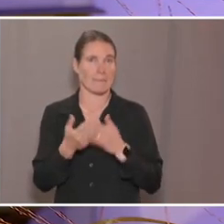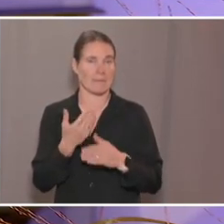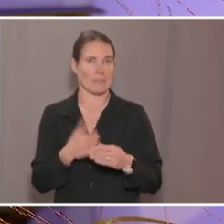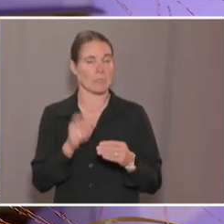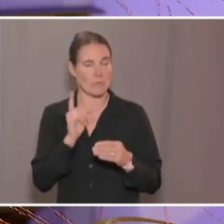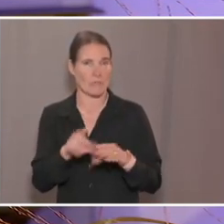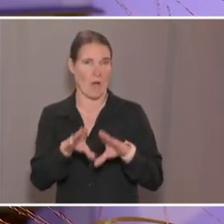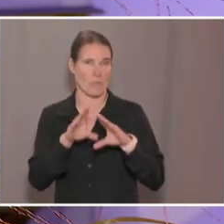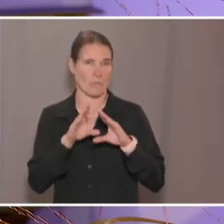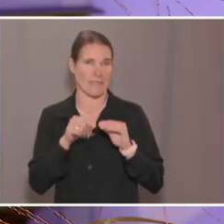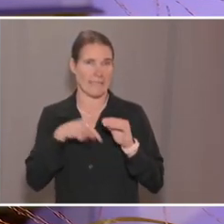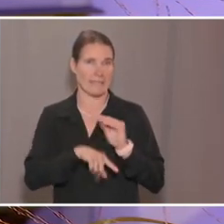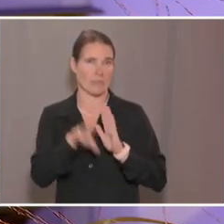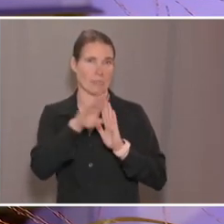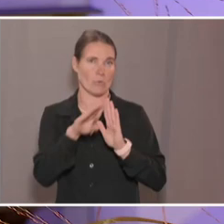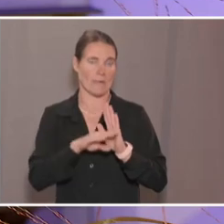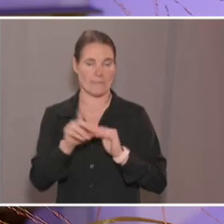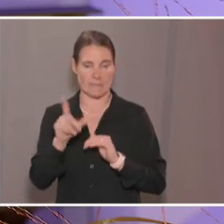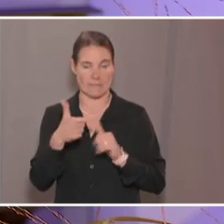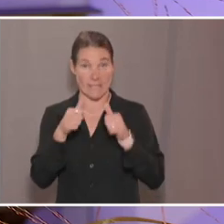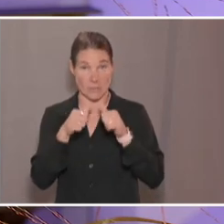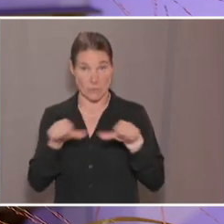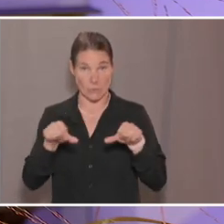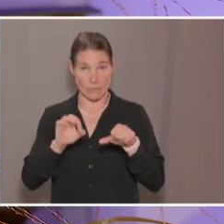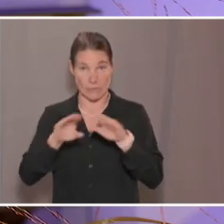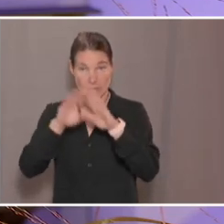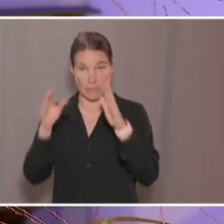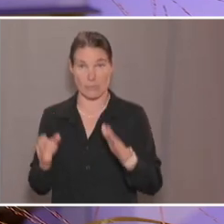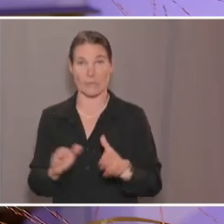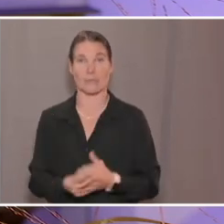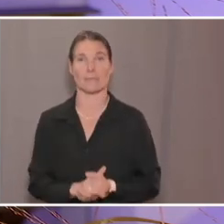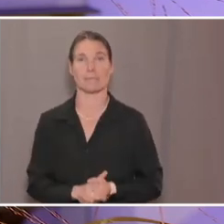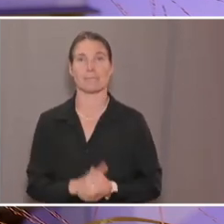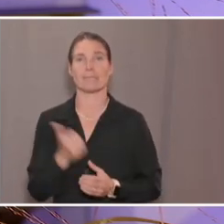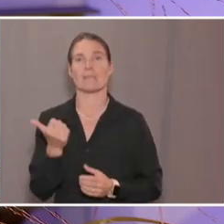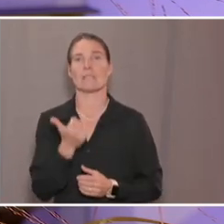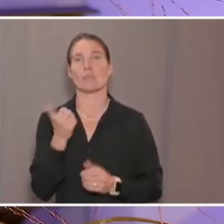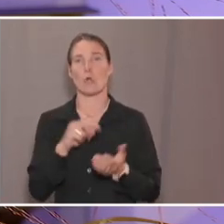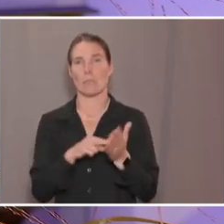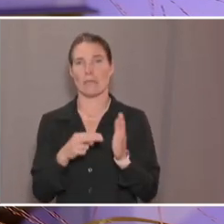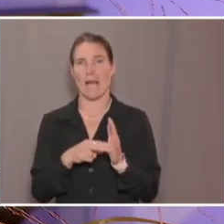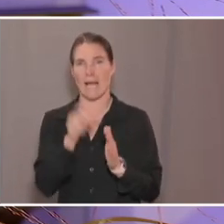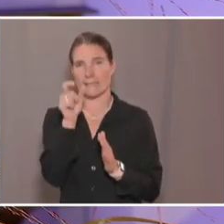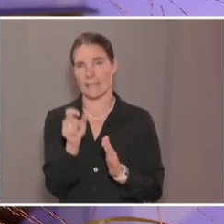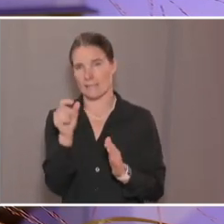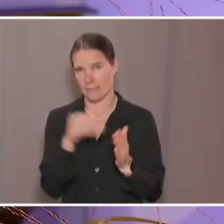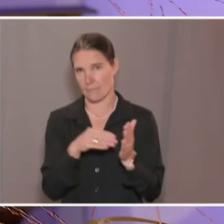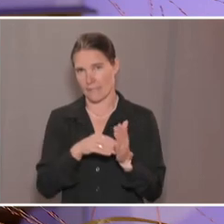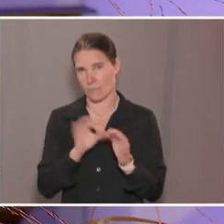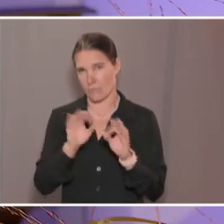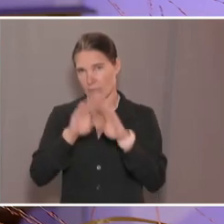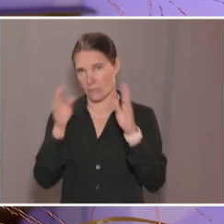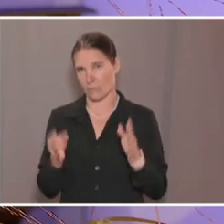musste. Zweites großes Glück für das Gebäude, wir haben tolle Planer an dem Gebäude gehabt, mit dem